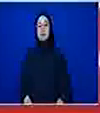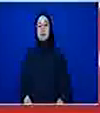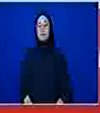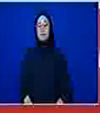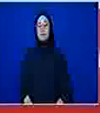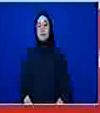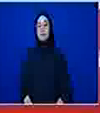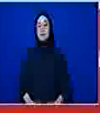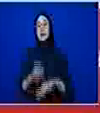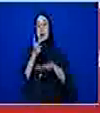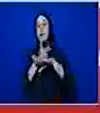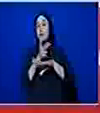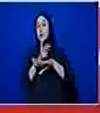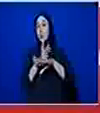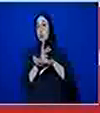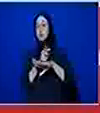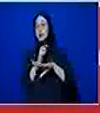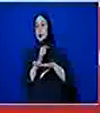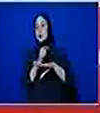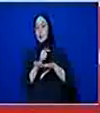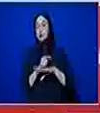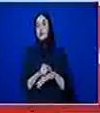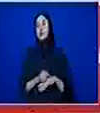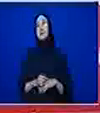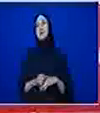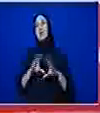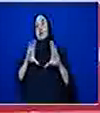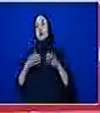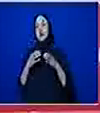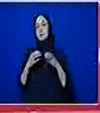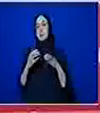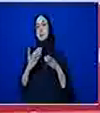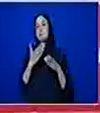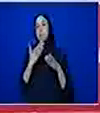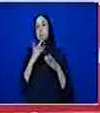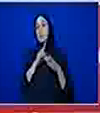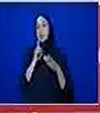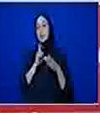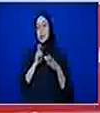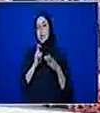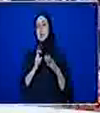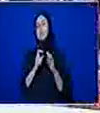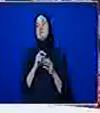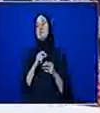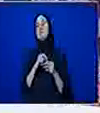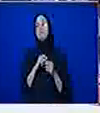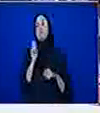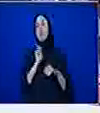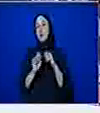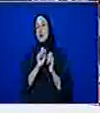Baik, dari video tersebut panelis memberikan pertanyaan sebagai berikut.